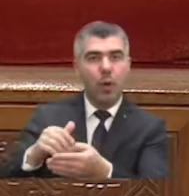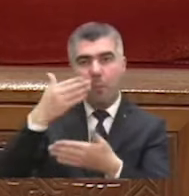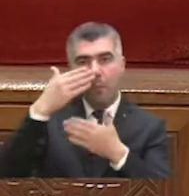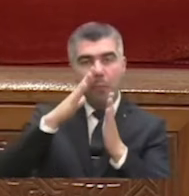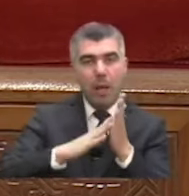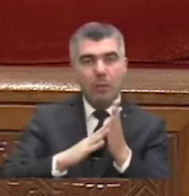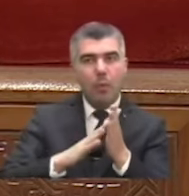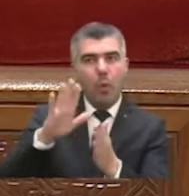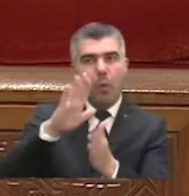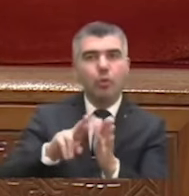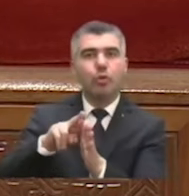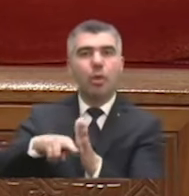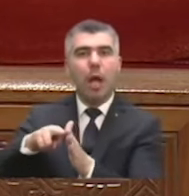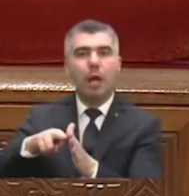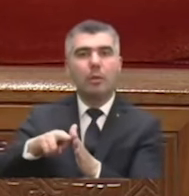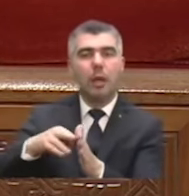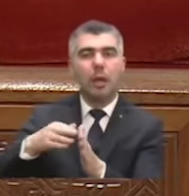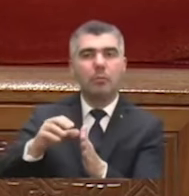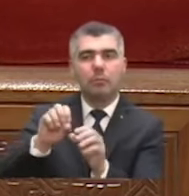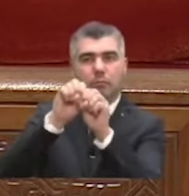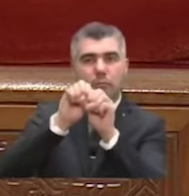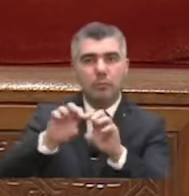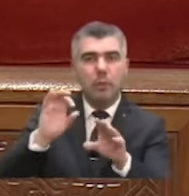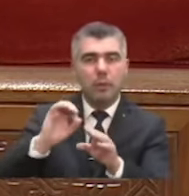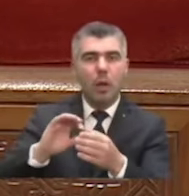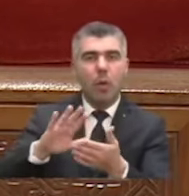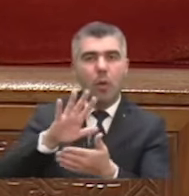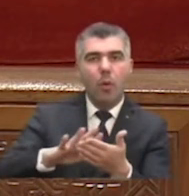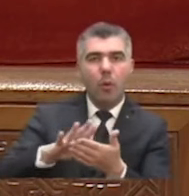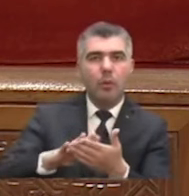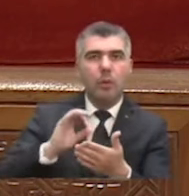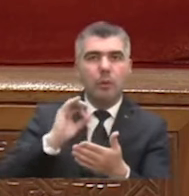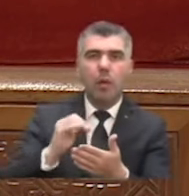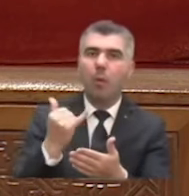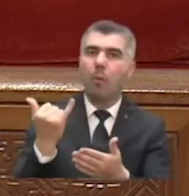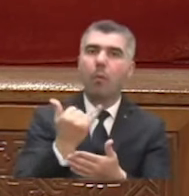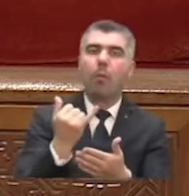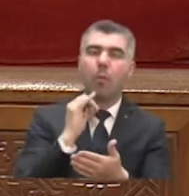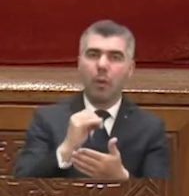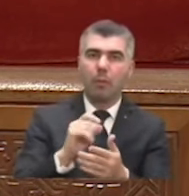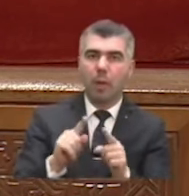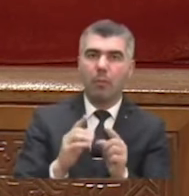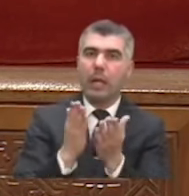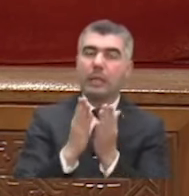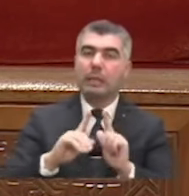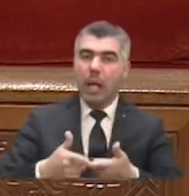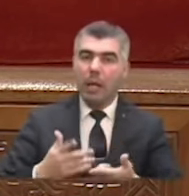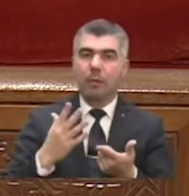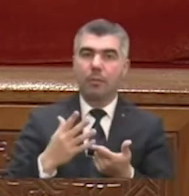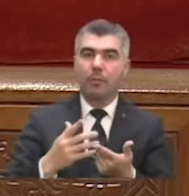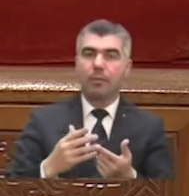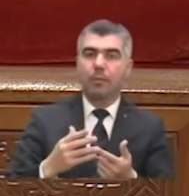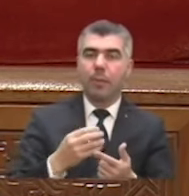على مستوى كل الجهات ديال المملكة، على مستوى كل القطاعات، كل القطاعات راه اليوم مضروبة بالتغير المناخي، بما فيه قطاع التعليم، بما فيه